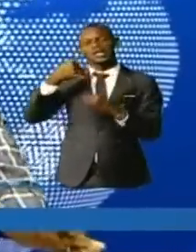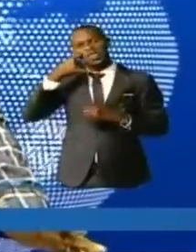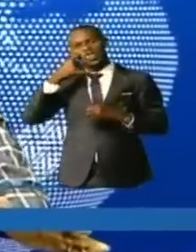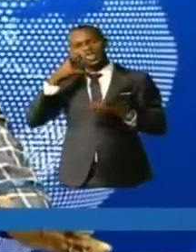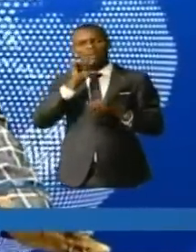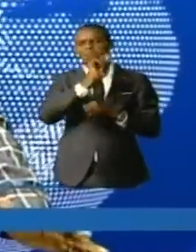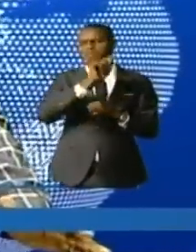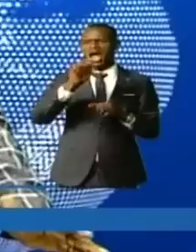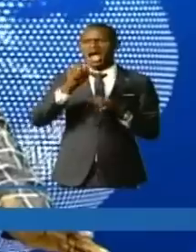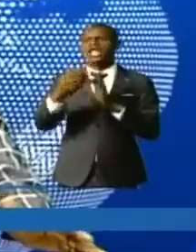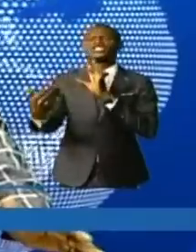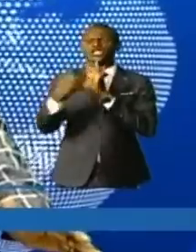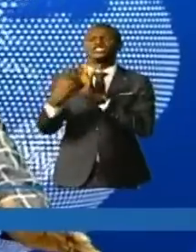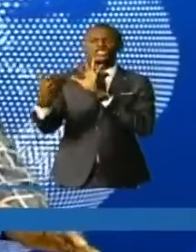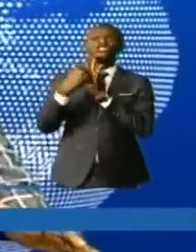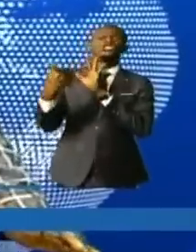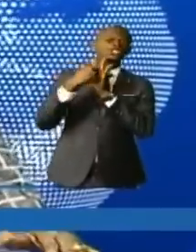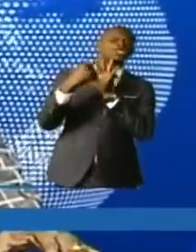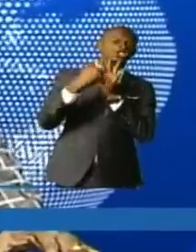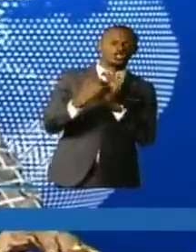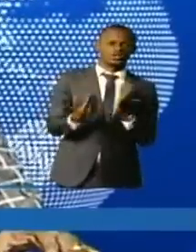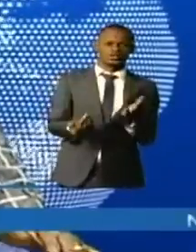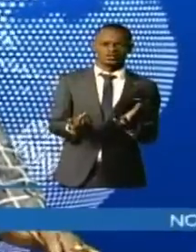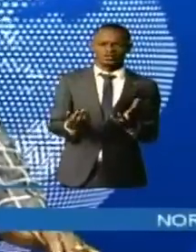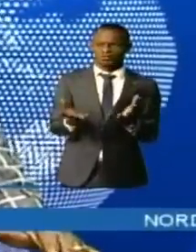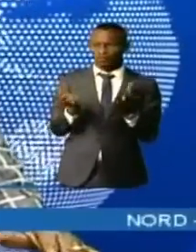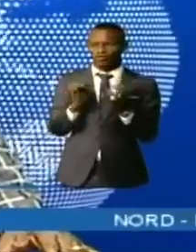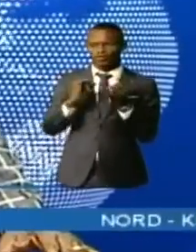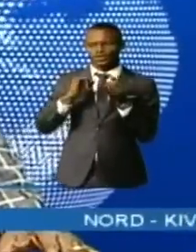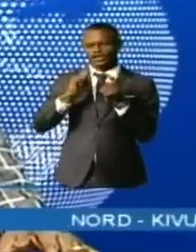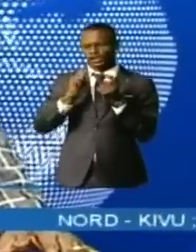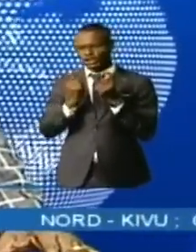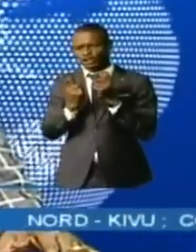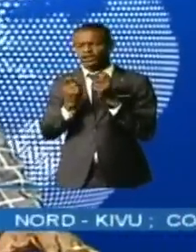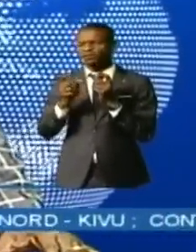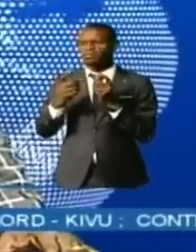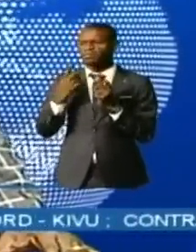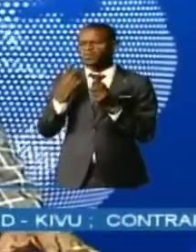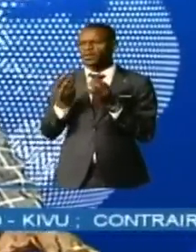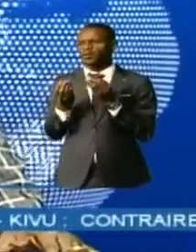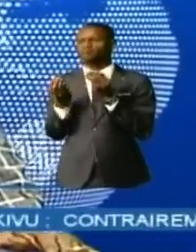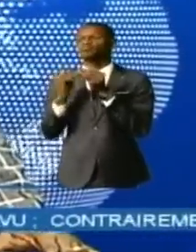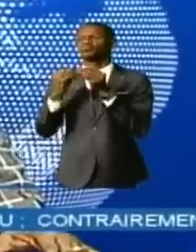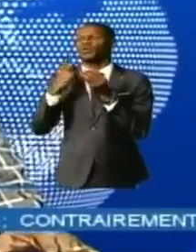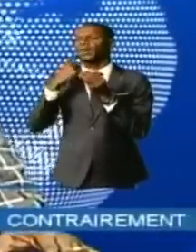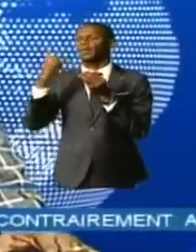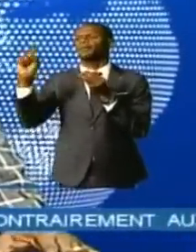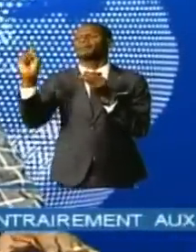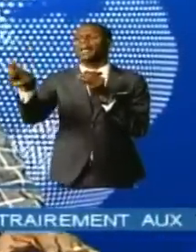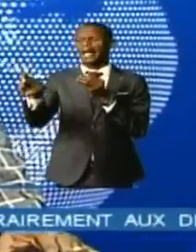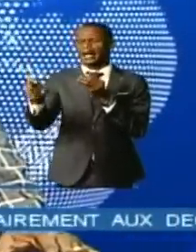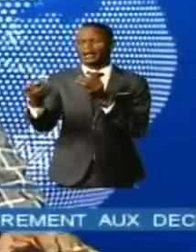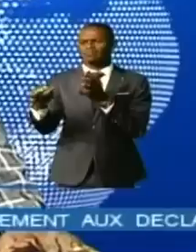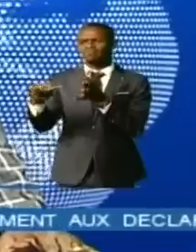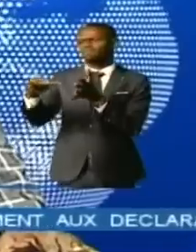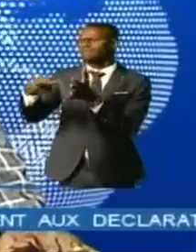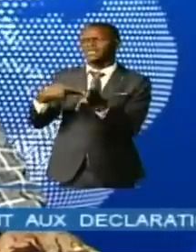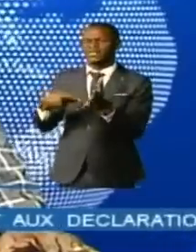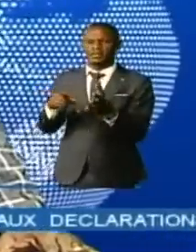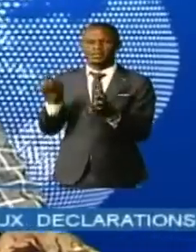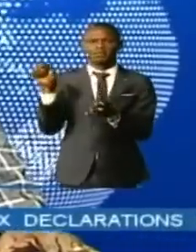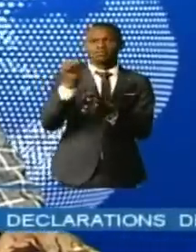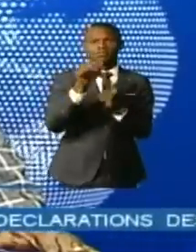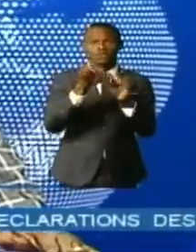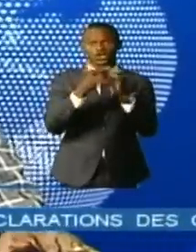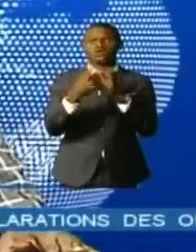pour combattre la mise en œuvre de cette réforme. C'est pour ça qu'aujourd'hui, vous voyez, la non mise en œuvre de cette réforme n'a pas permis à ce qu'on